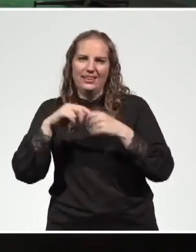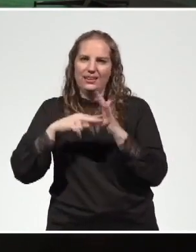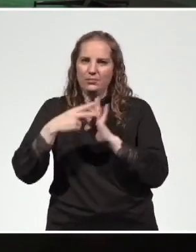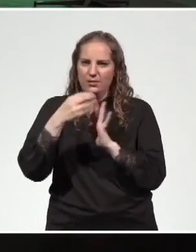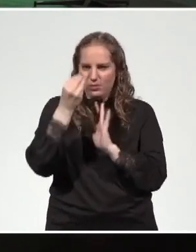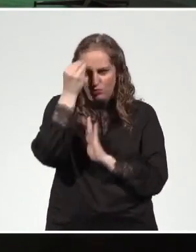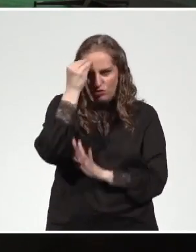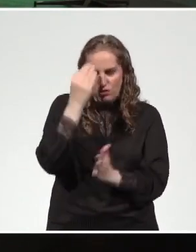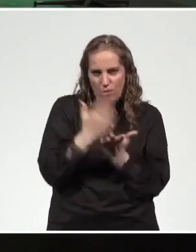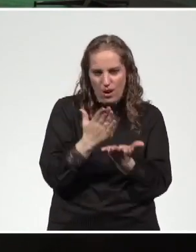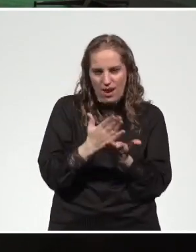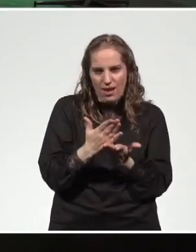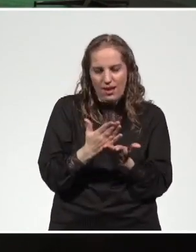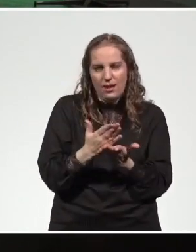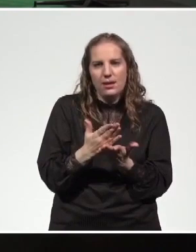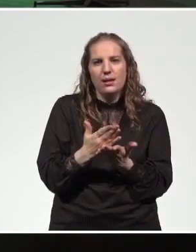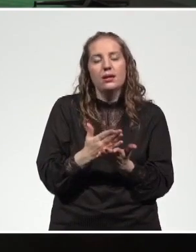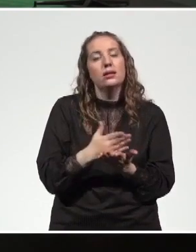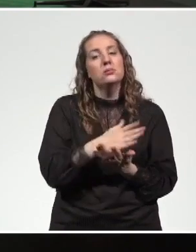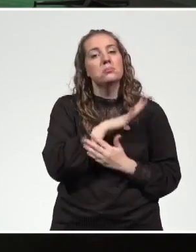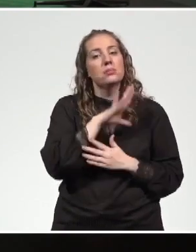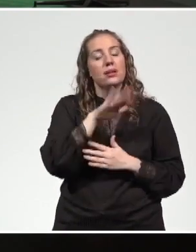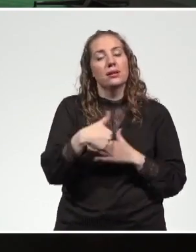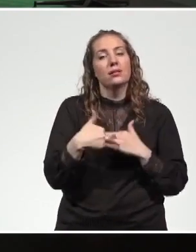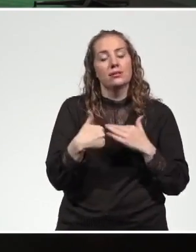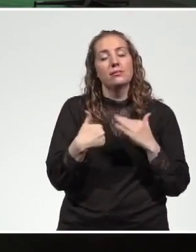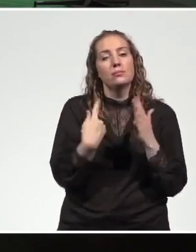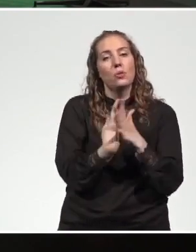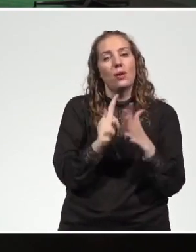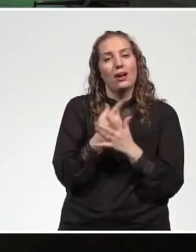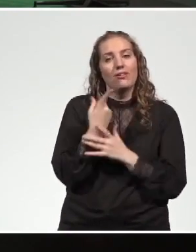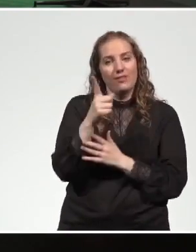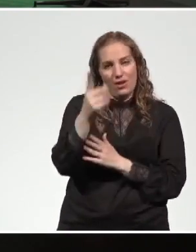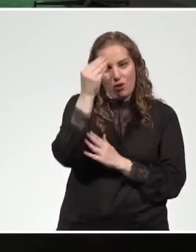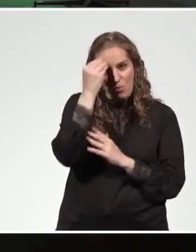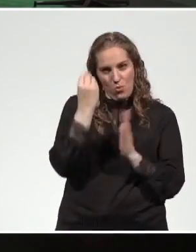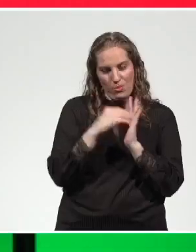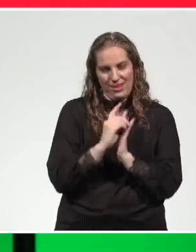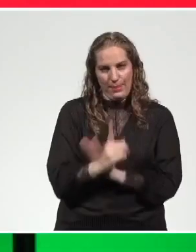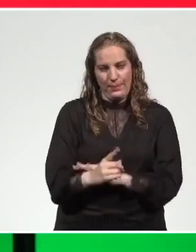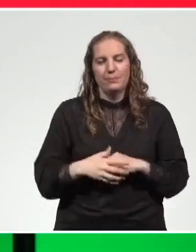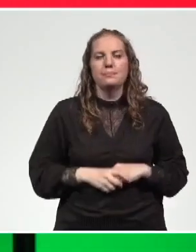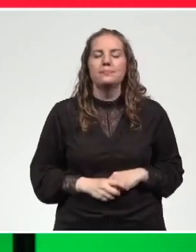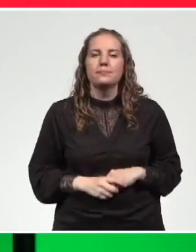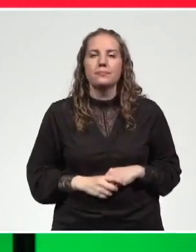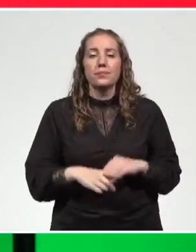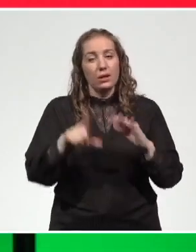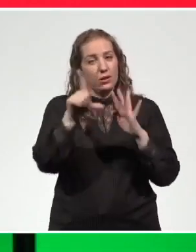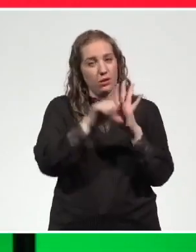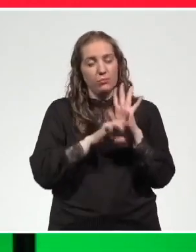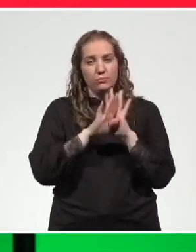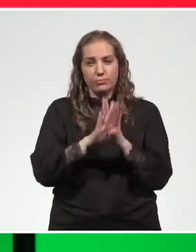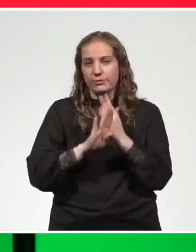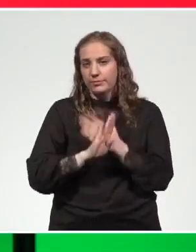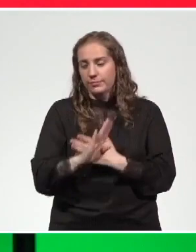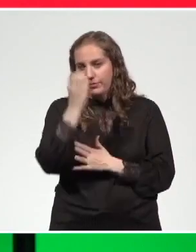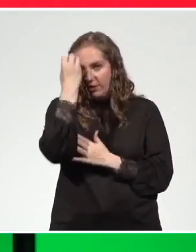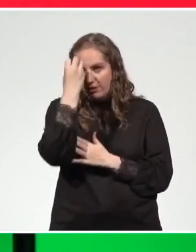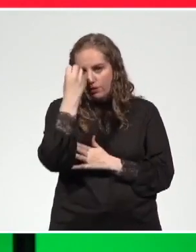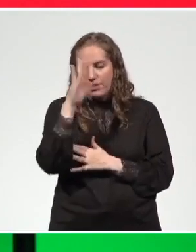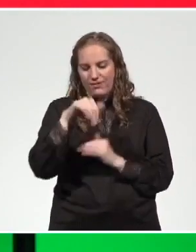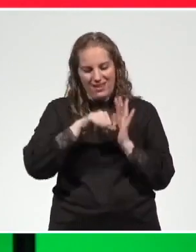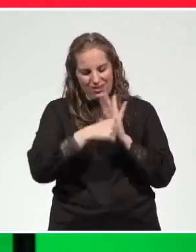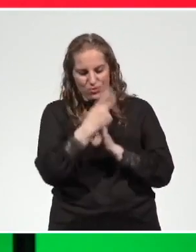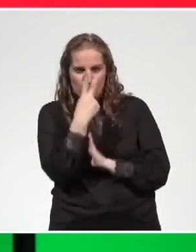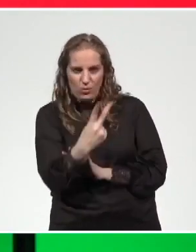en leið nýta möguleika fjarnáms til hins ítrasta. Endurskoða þarf löggjöf framhaldsfræðslu þannig að hún taki mið